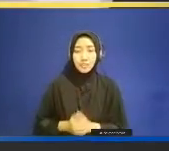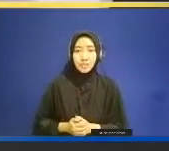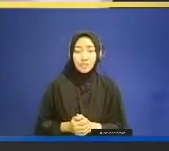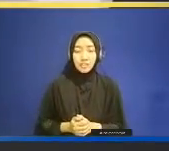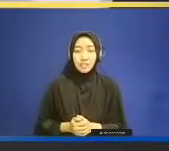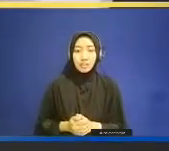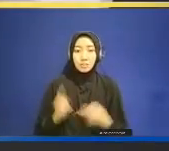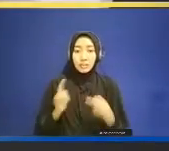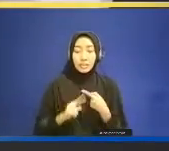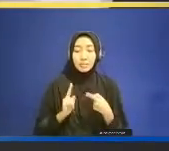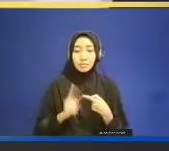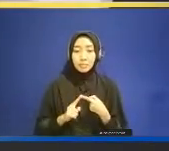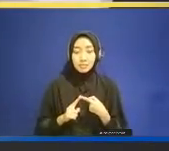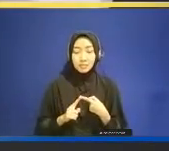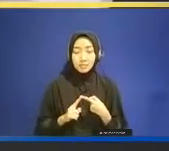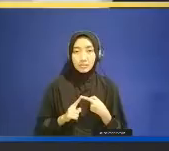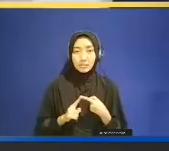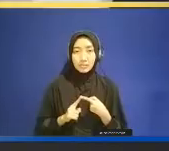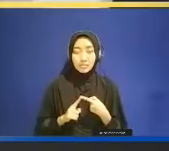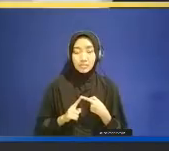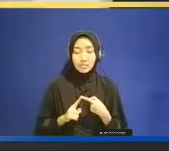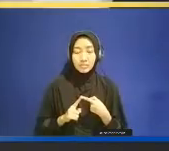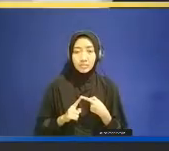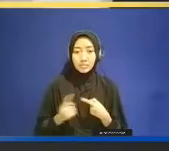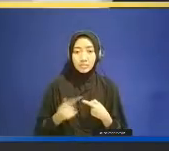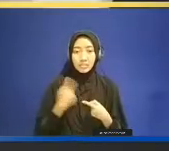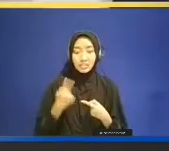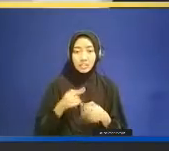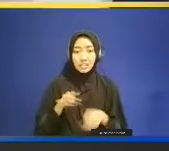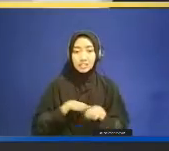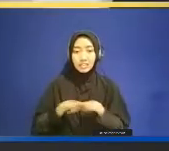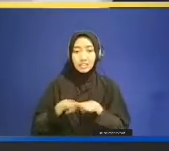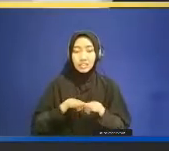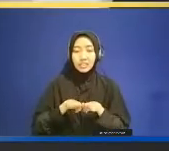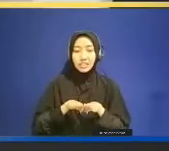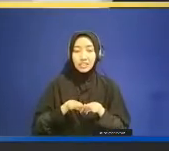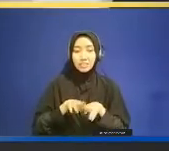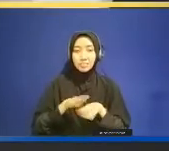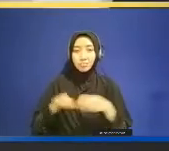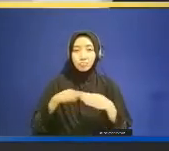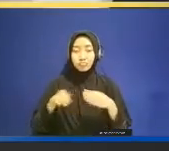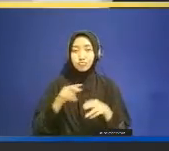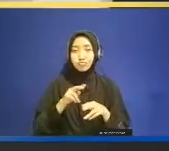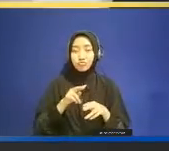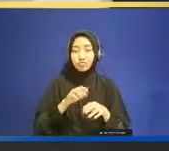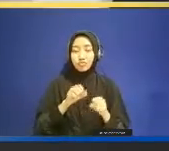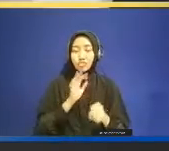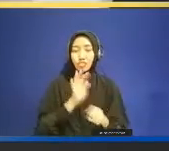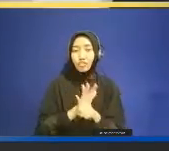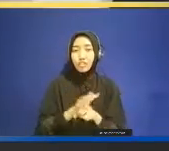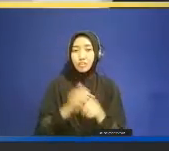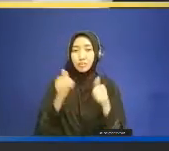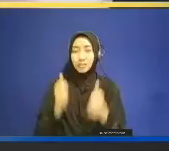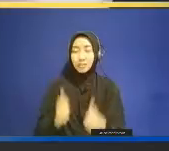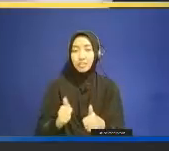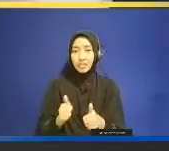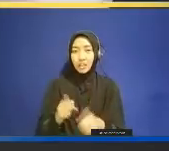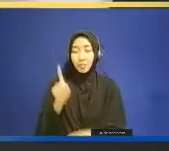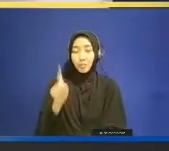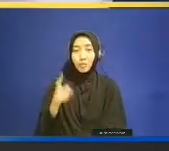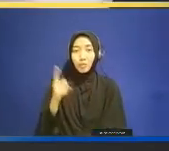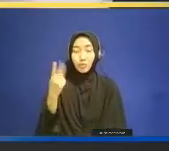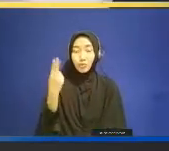pertama tentu kita harus punya strategi penanganan kopitian adaptif ya itu diperlukan untuk